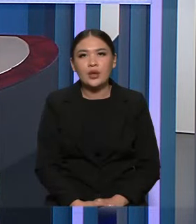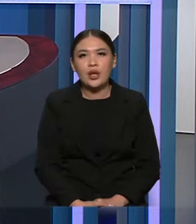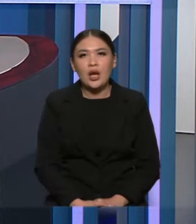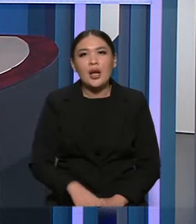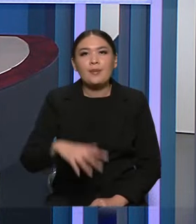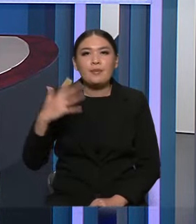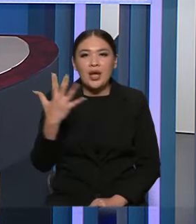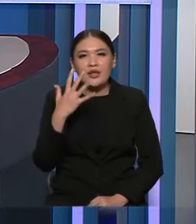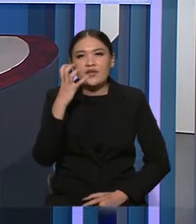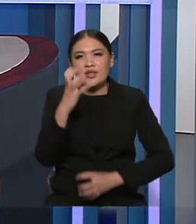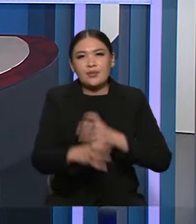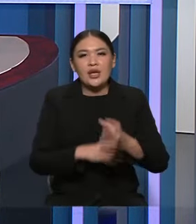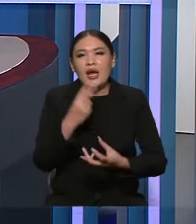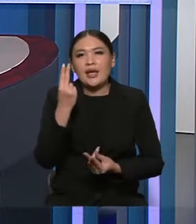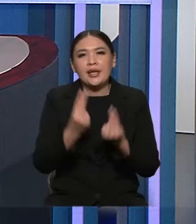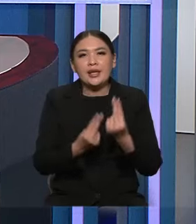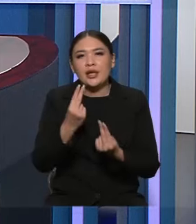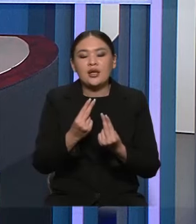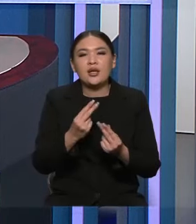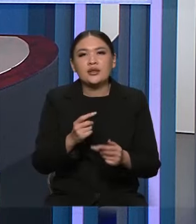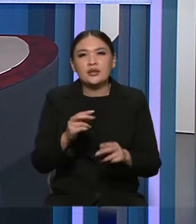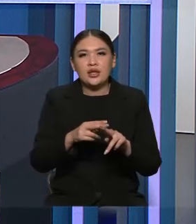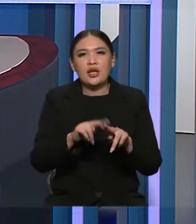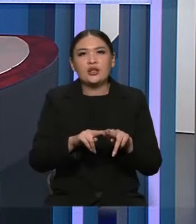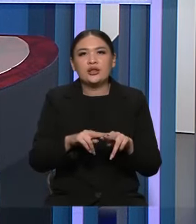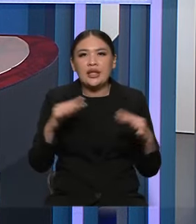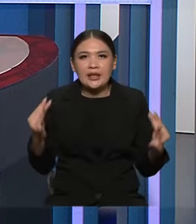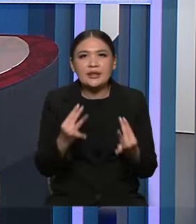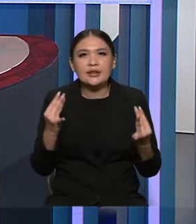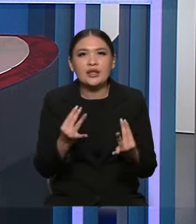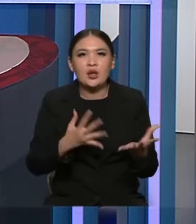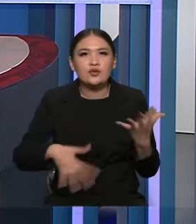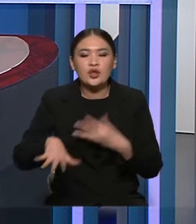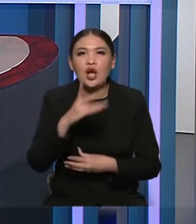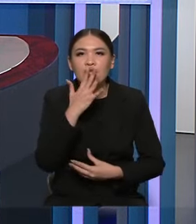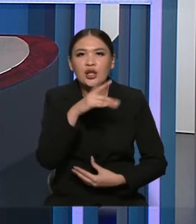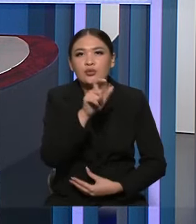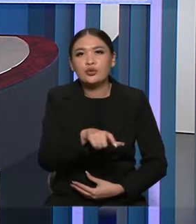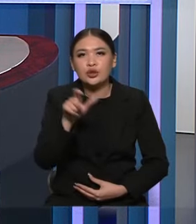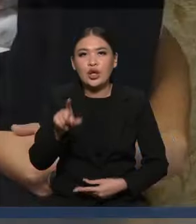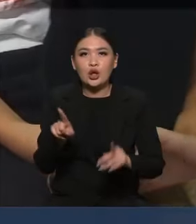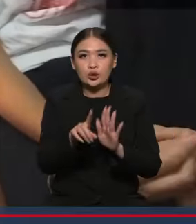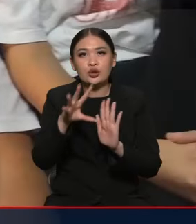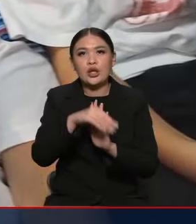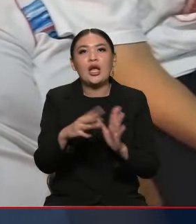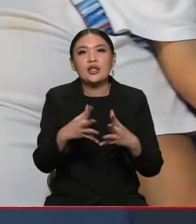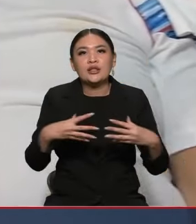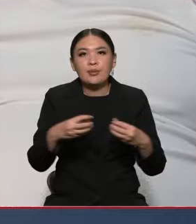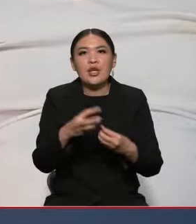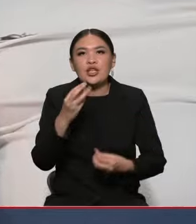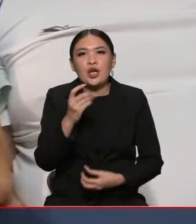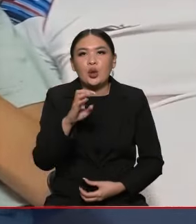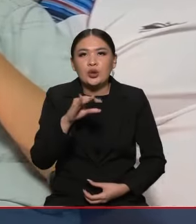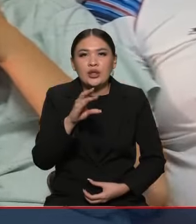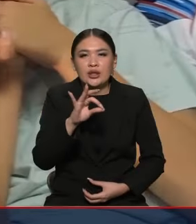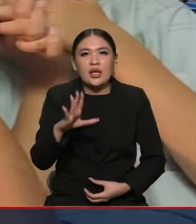Действительно, пятые всемирные игры кочевников вызывают неподдельный интерес у зарубежного зрителя. В их числе семья Шайхутдиновых из